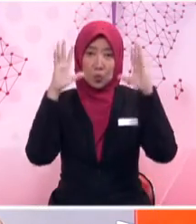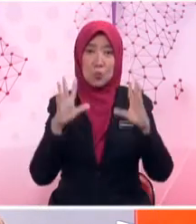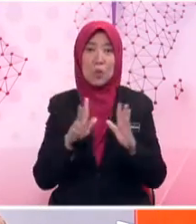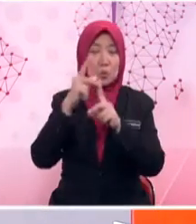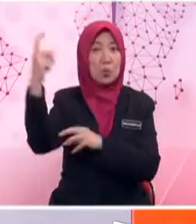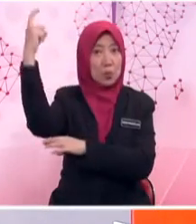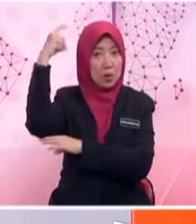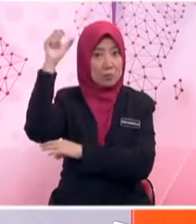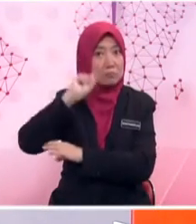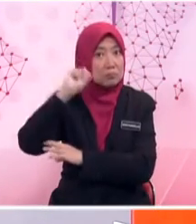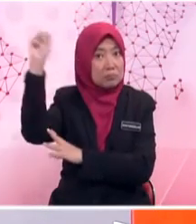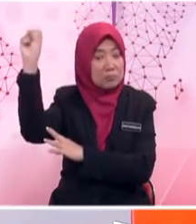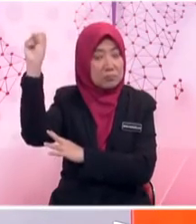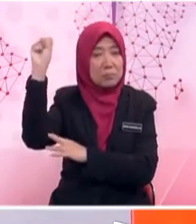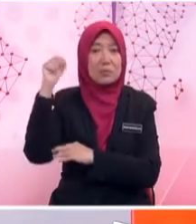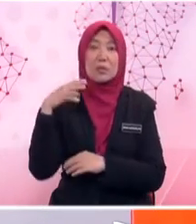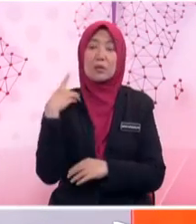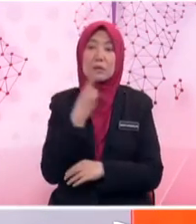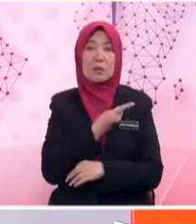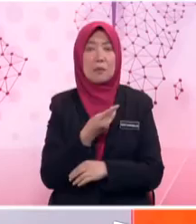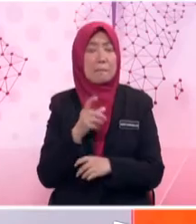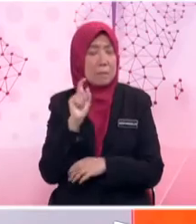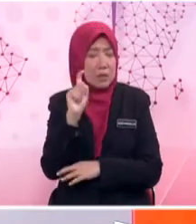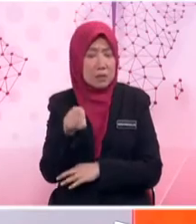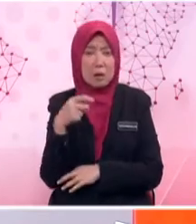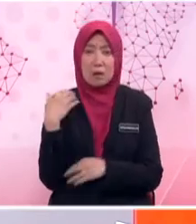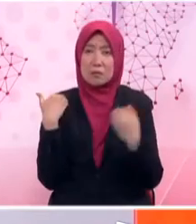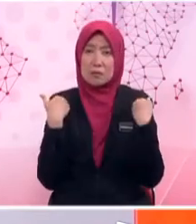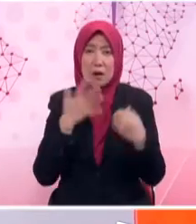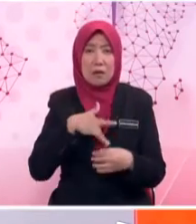pendidikan khas. Kita nak terbitkan rasa ataupun semangat